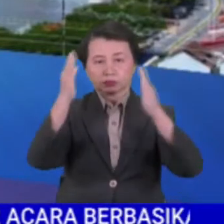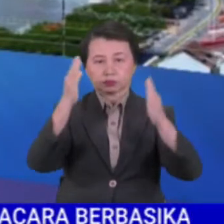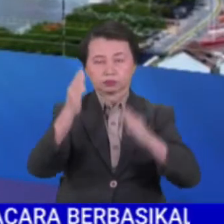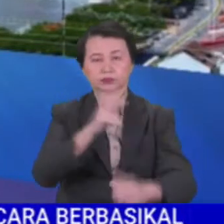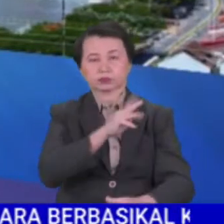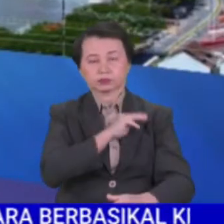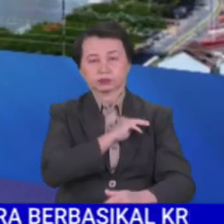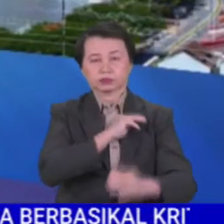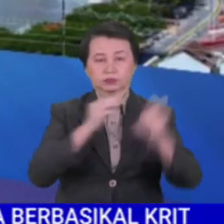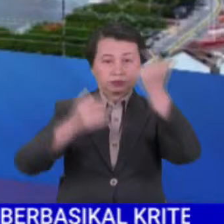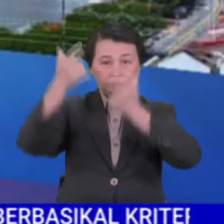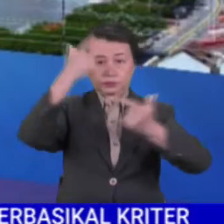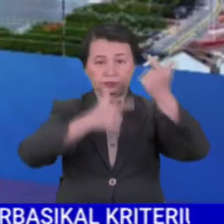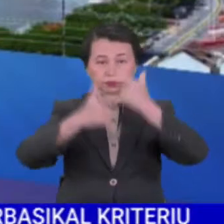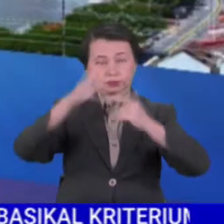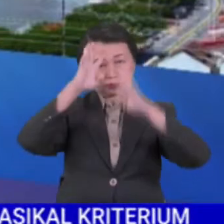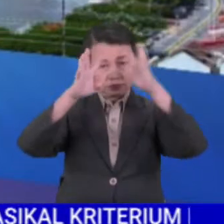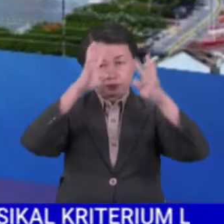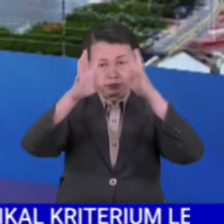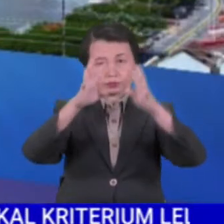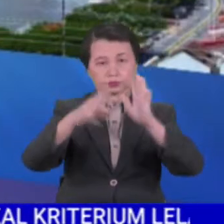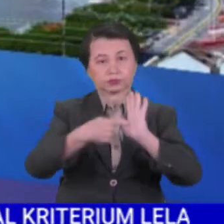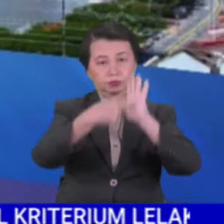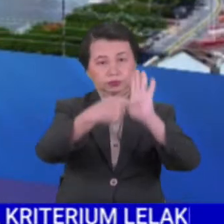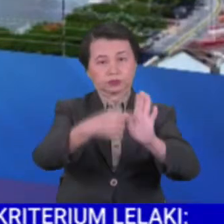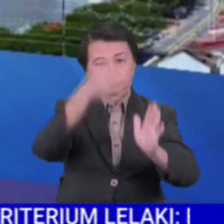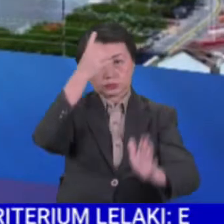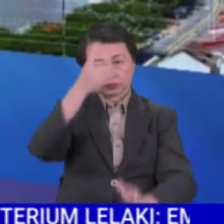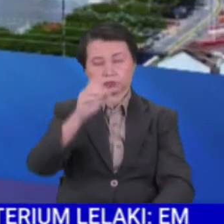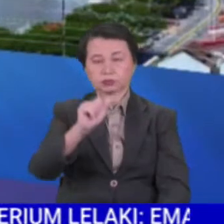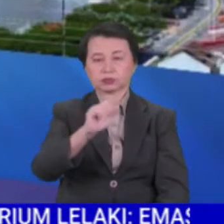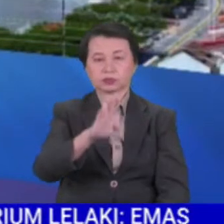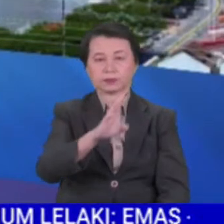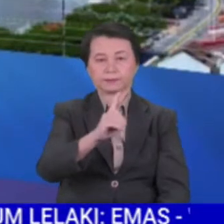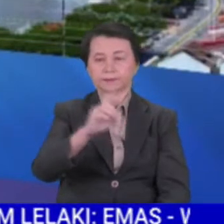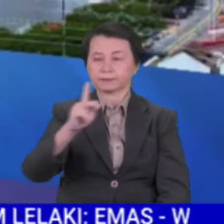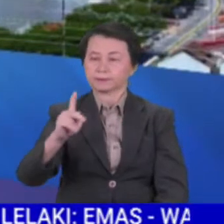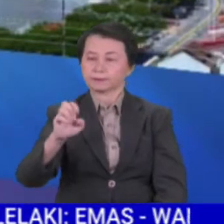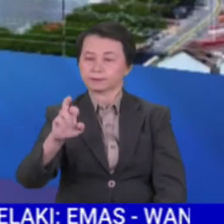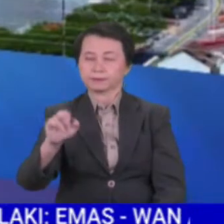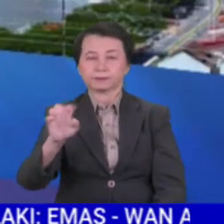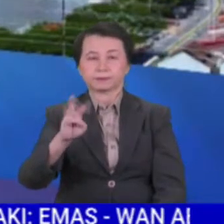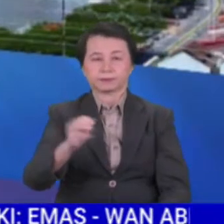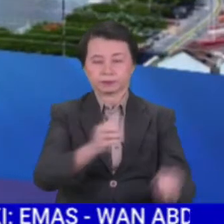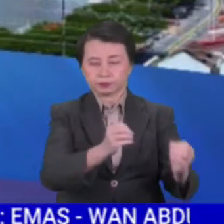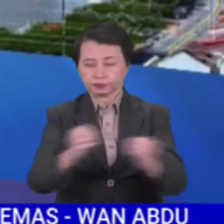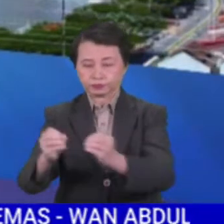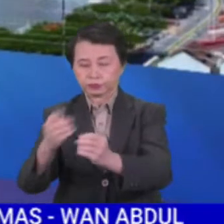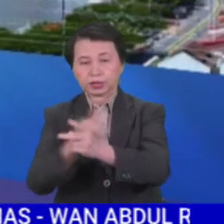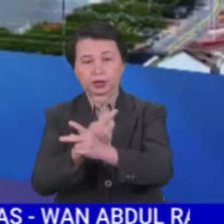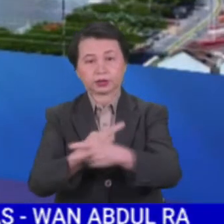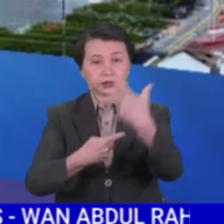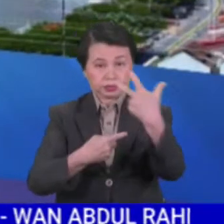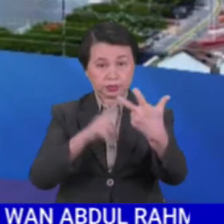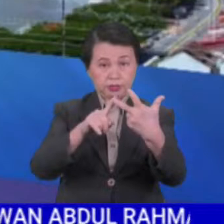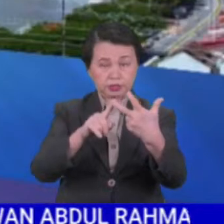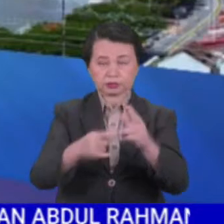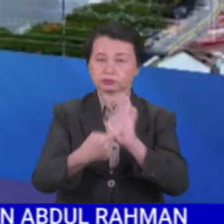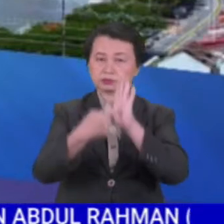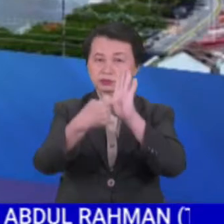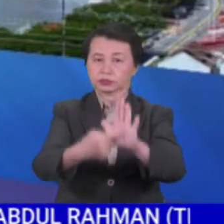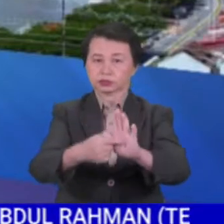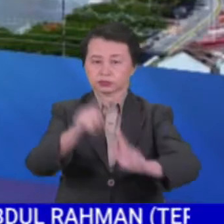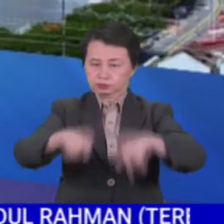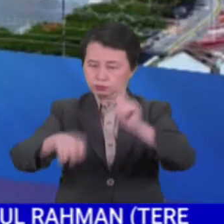Menteri Pelancongan, Industri Kreatif dan Seni Persembahan, Dato' Sri Abdul Karim Rahman Hamzah, penganjuran kali ketiga acara ini